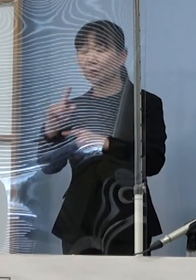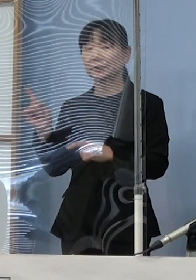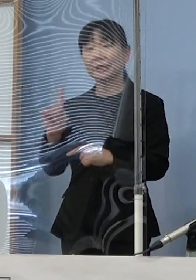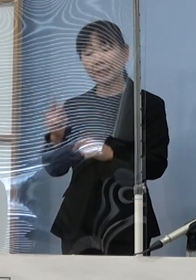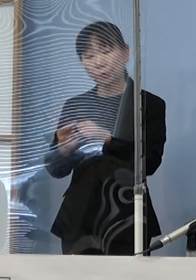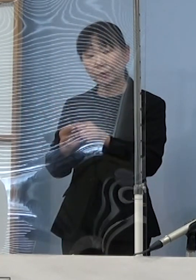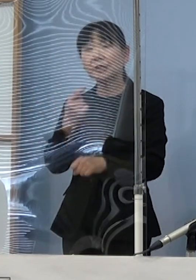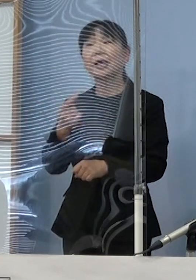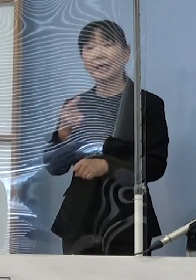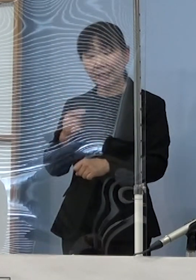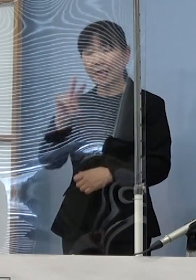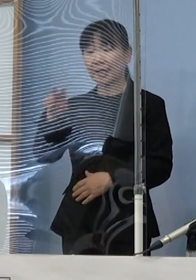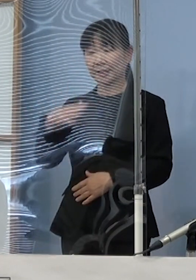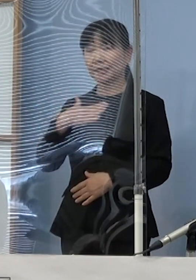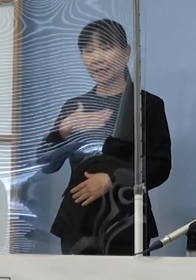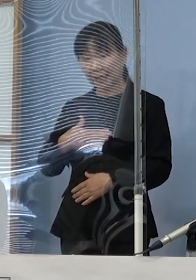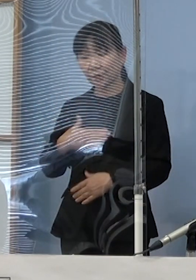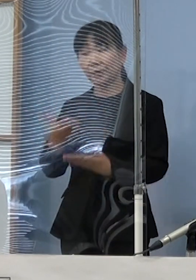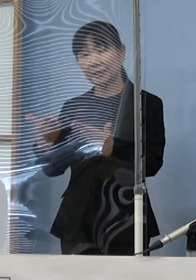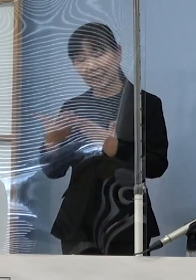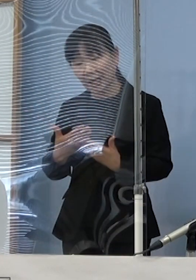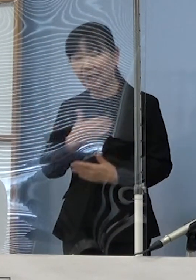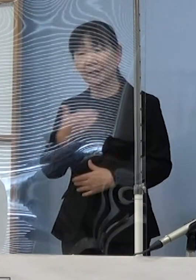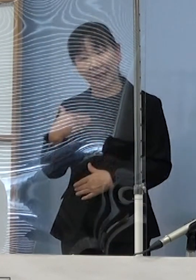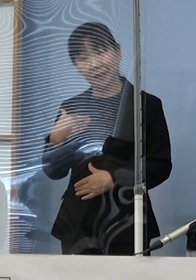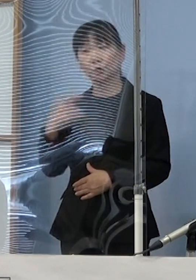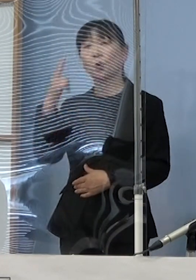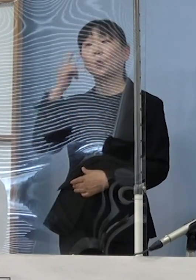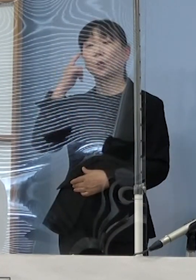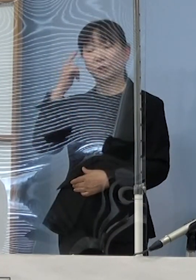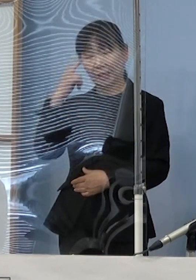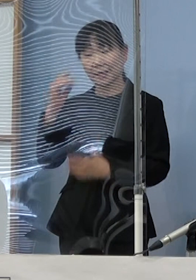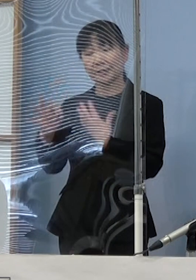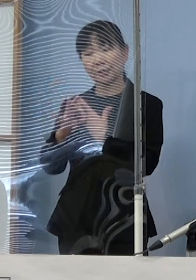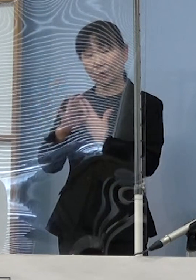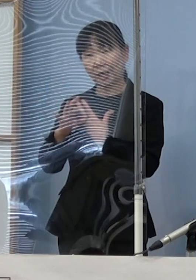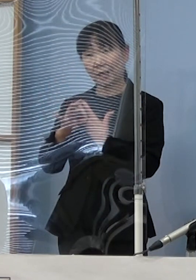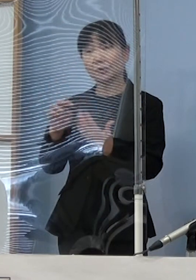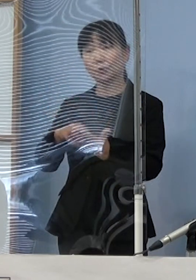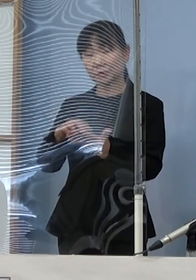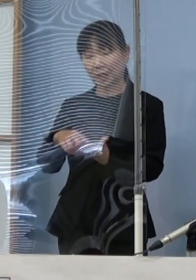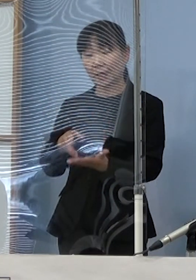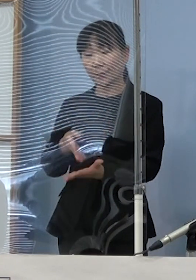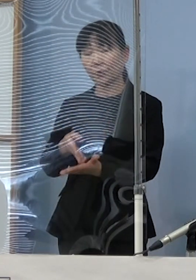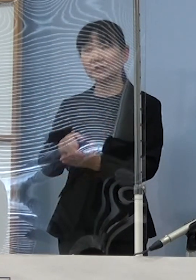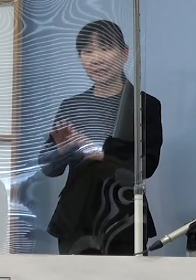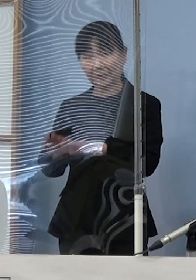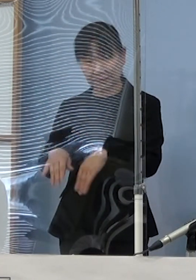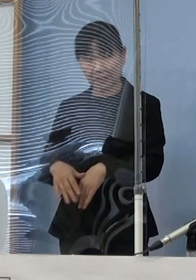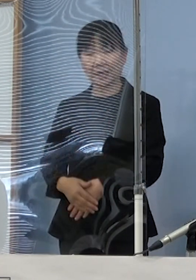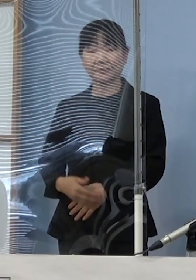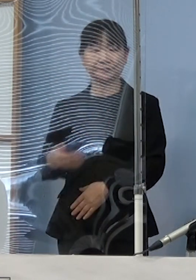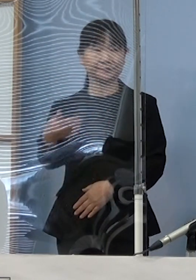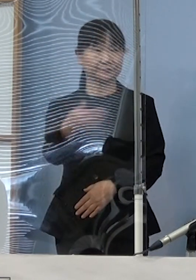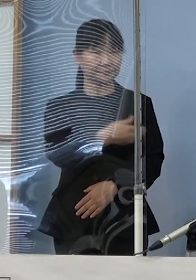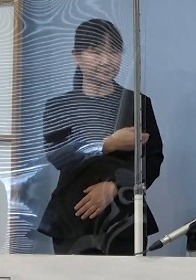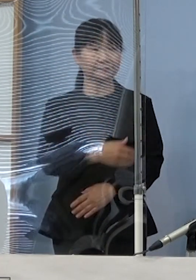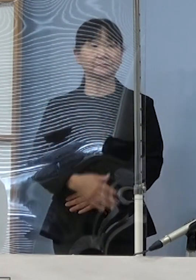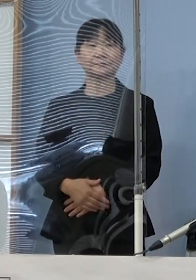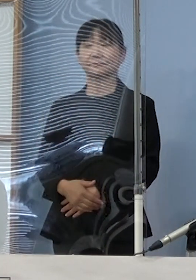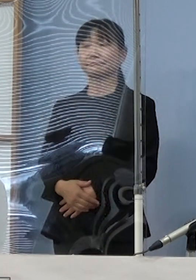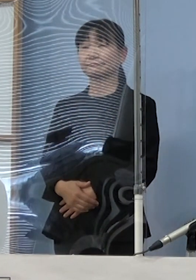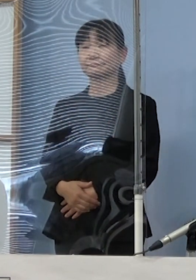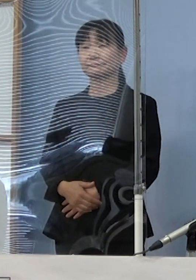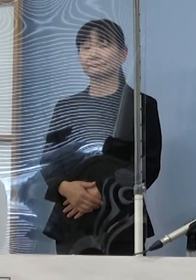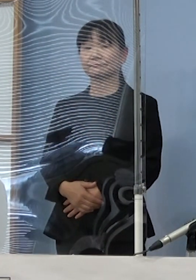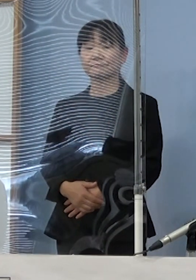何かのきっかけにご理解をいただくことができればということで、例えとして申し上げさせていただ きます